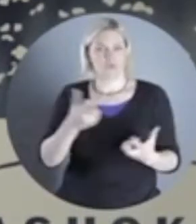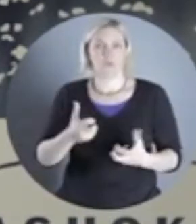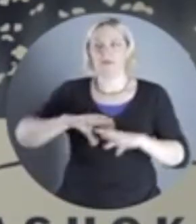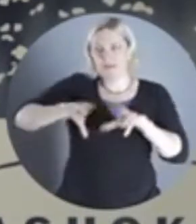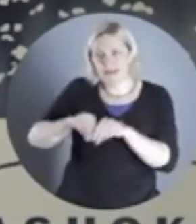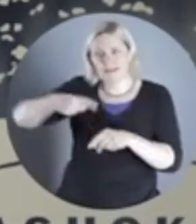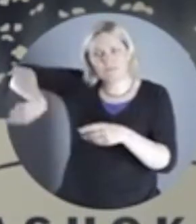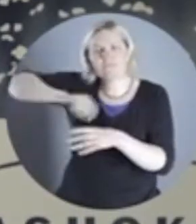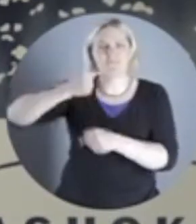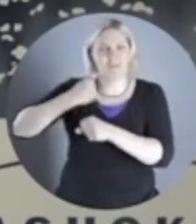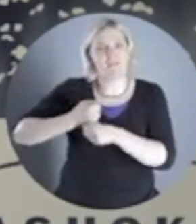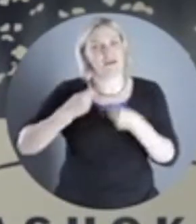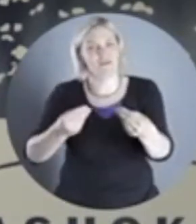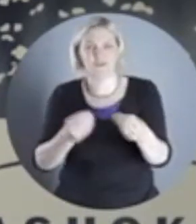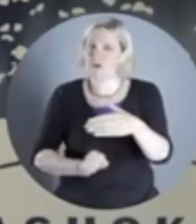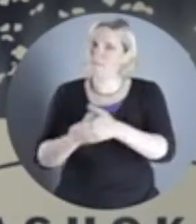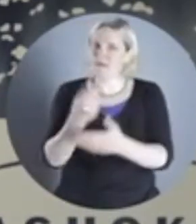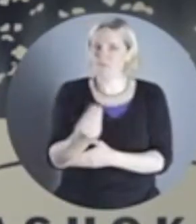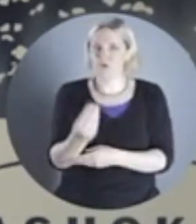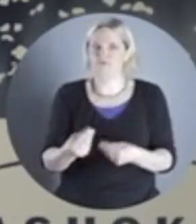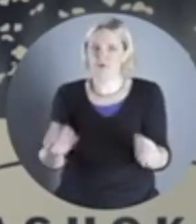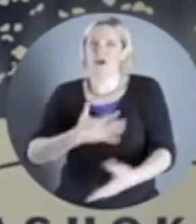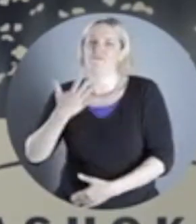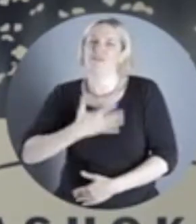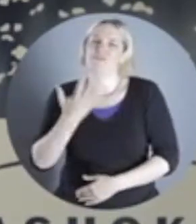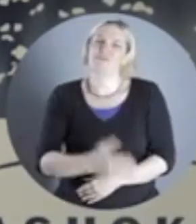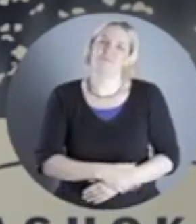qui est le fruit d'un travail et d'une équipe, puisse bénéficier à un maximum d'enfants extraordinaires.